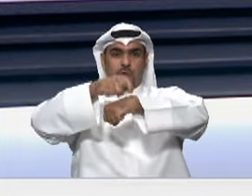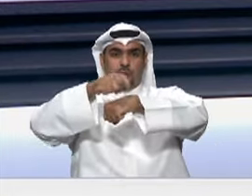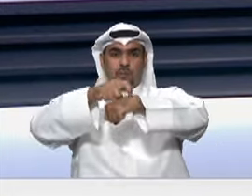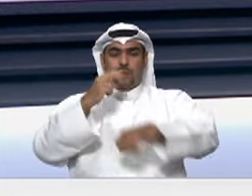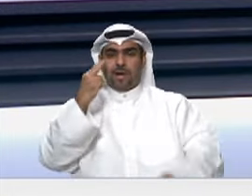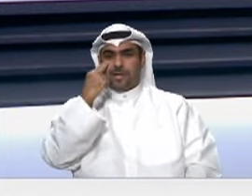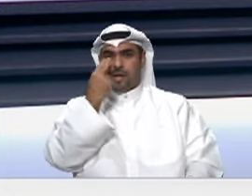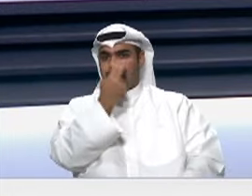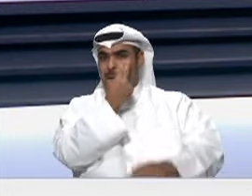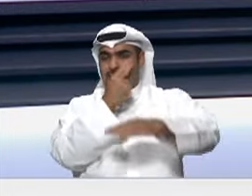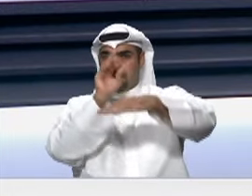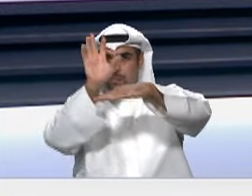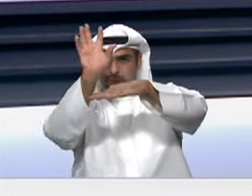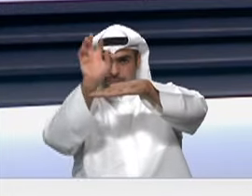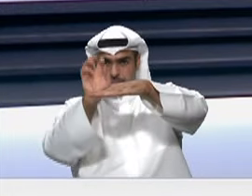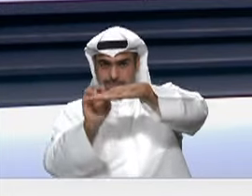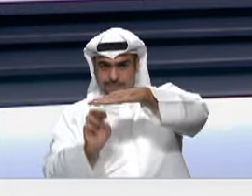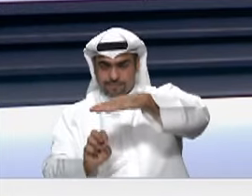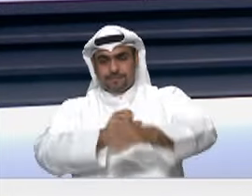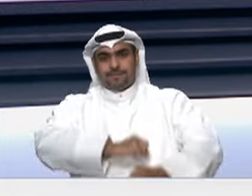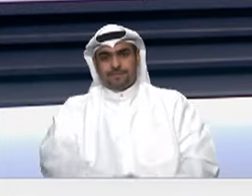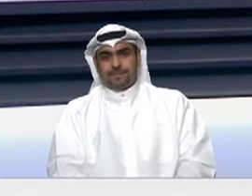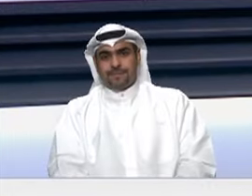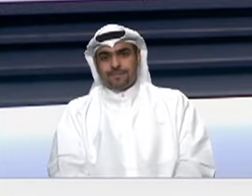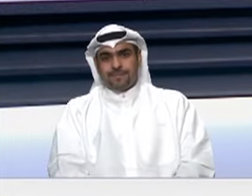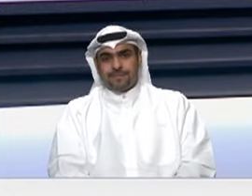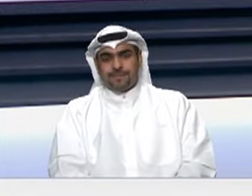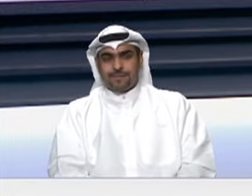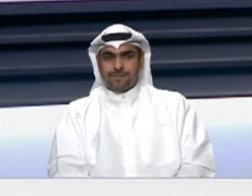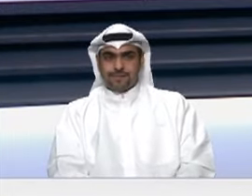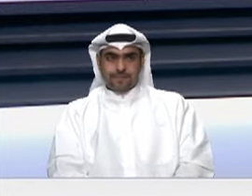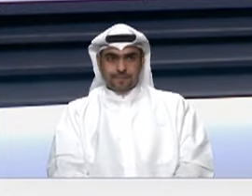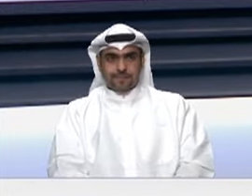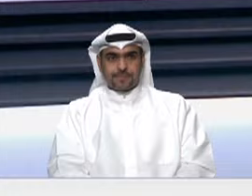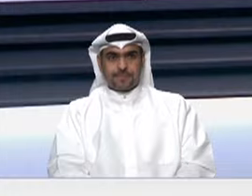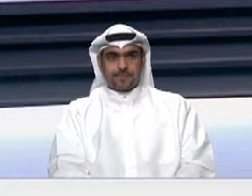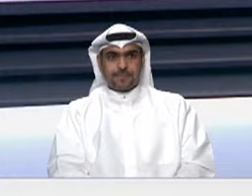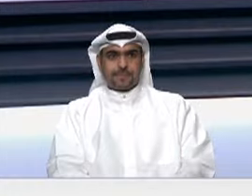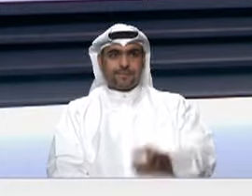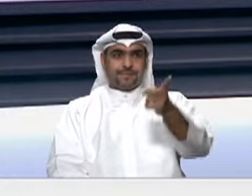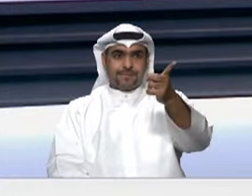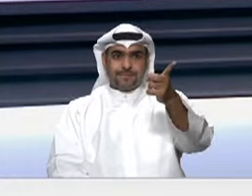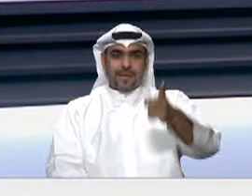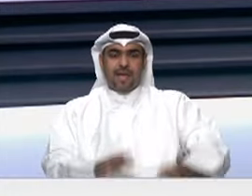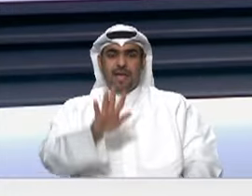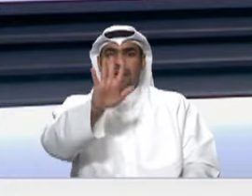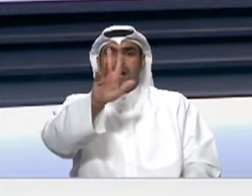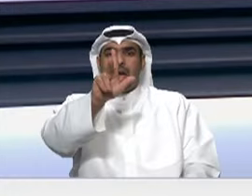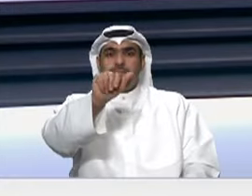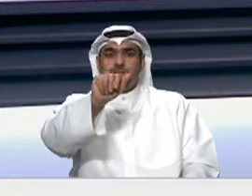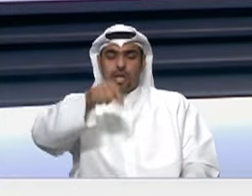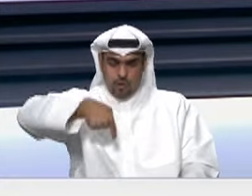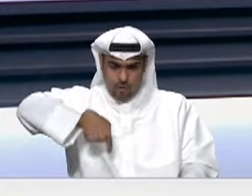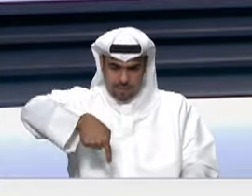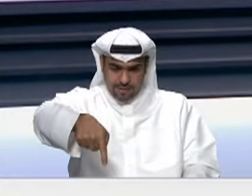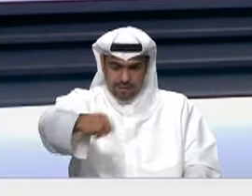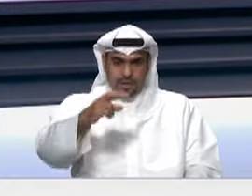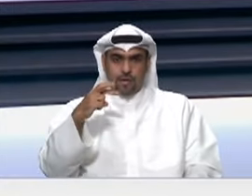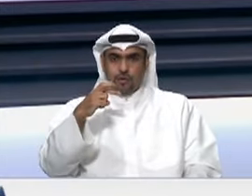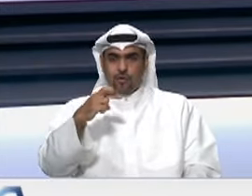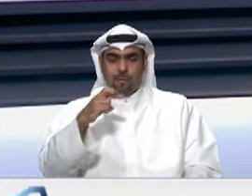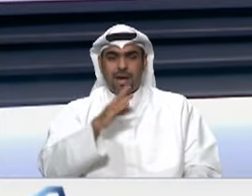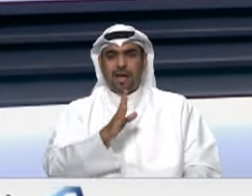5:05 دقائق، غروب الشمس الساعة 6:43 دقيقة. حالة الطقس خلال 5 أيام القادمة إن شاء الله يوم الأحد